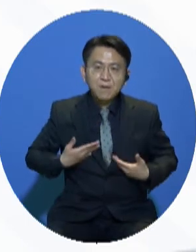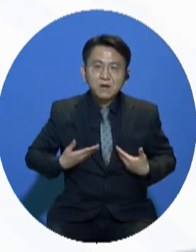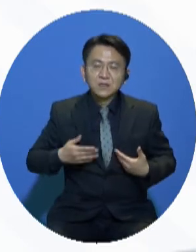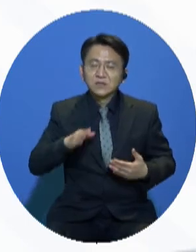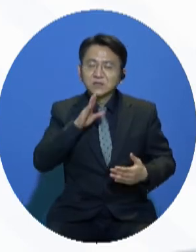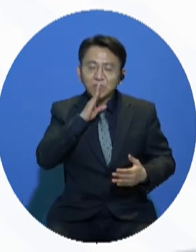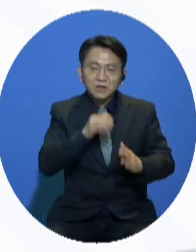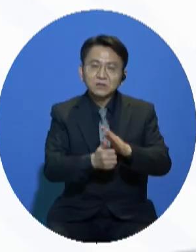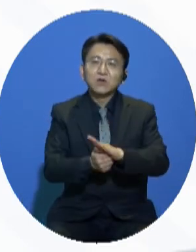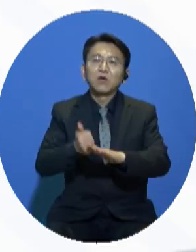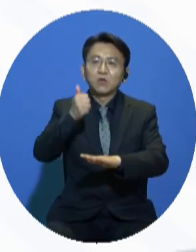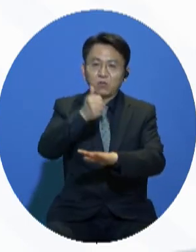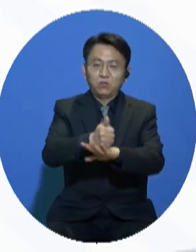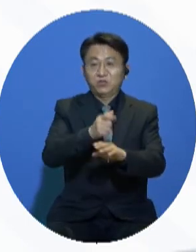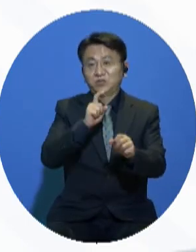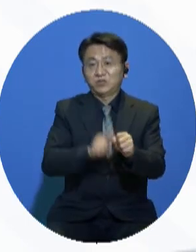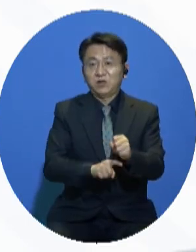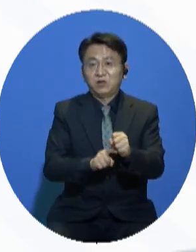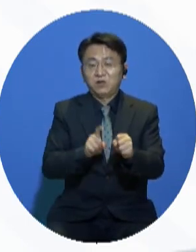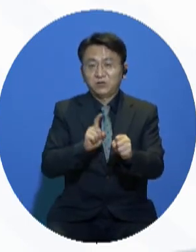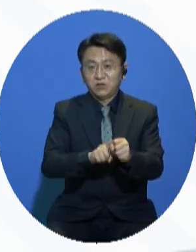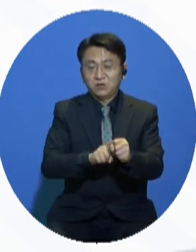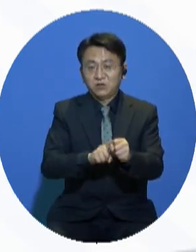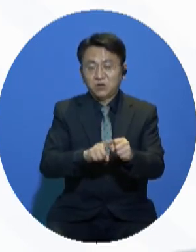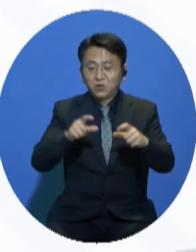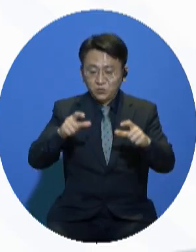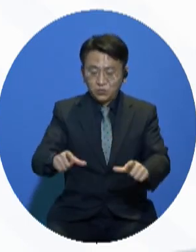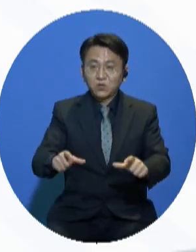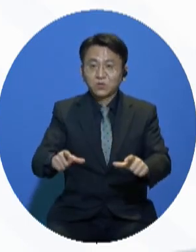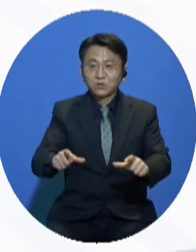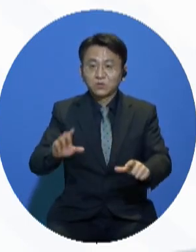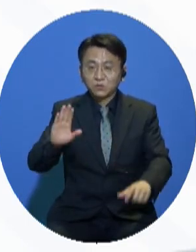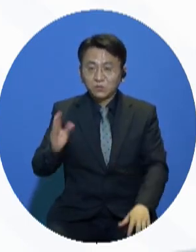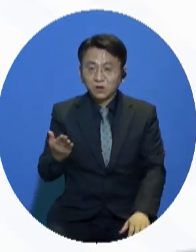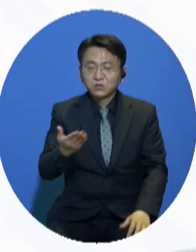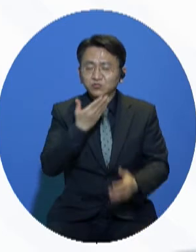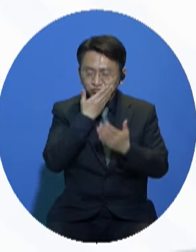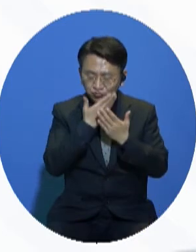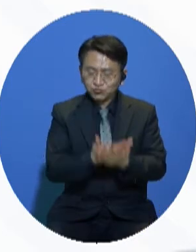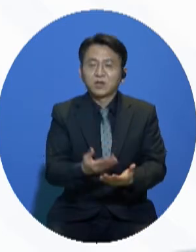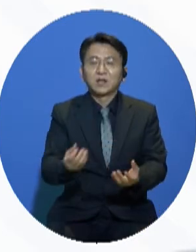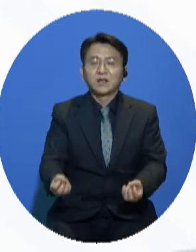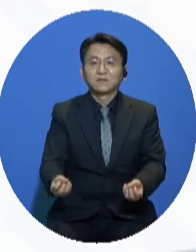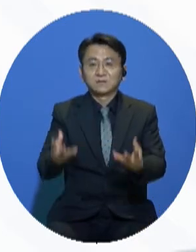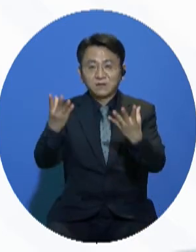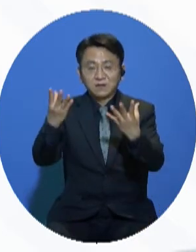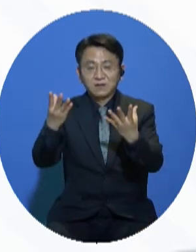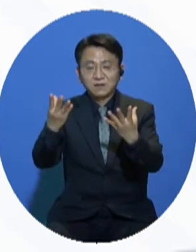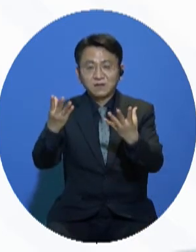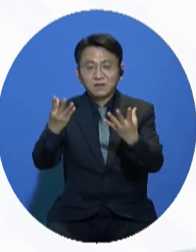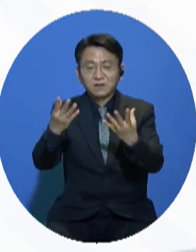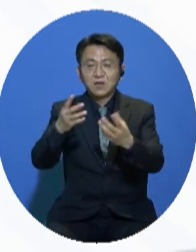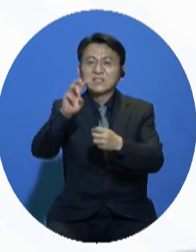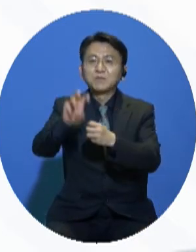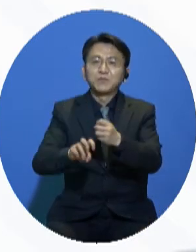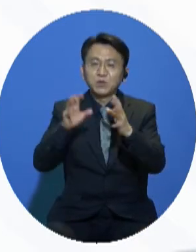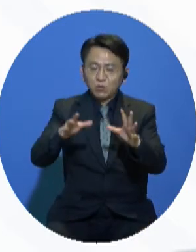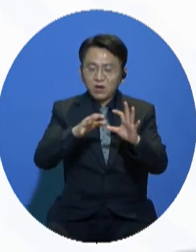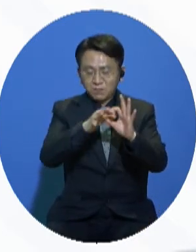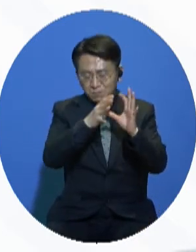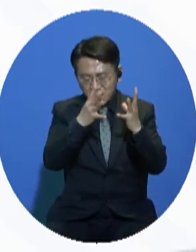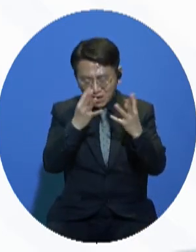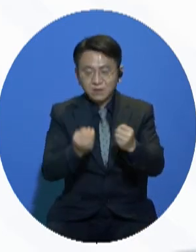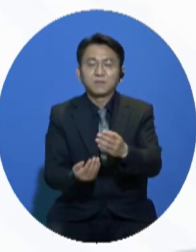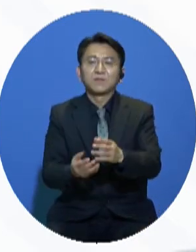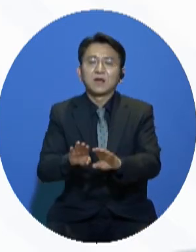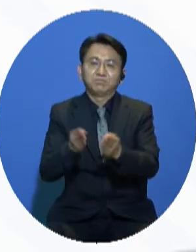가장 성공적인 지역으로서 이러한 중요한 행사들을 수십 년 동안 개최를